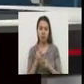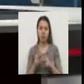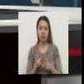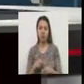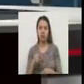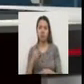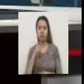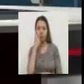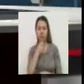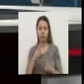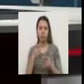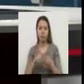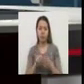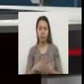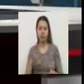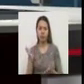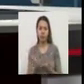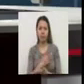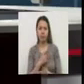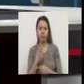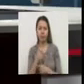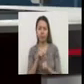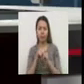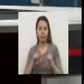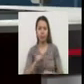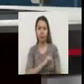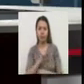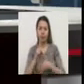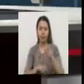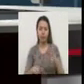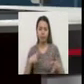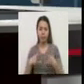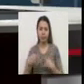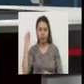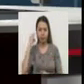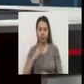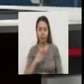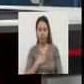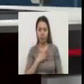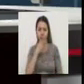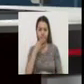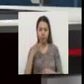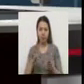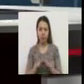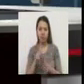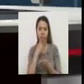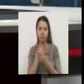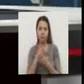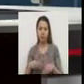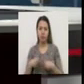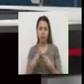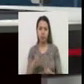қауіпсіздік кеңесінде өткен жаппай қырып жоятын қаруды таратпау сенім шаралары жиында мемлекет басшысы осындай ұсыныс